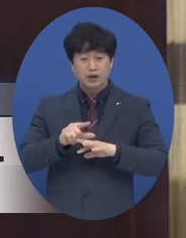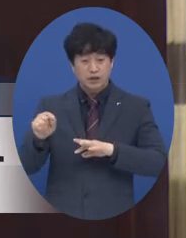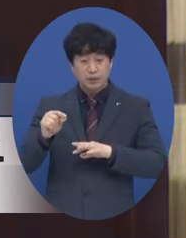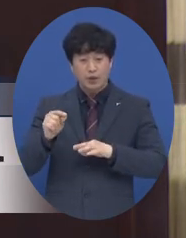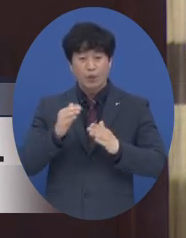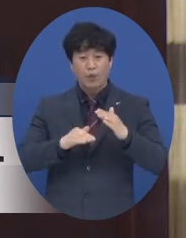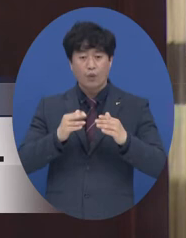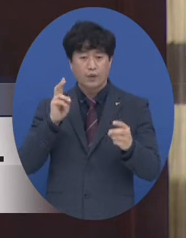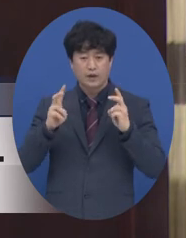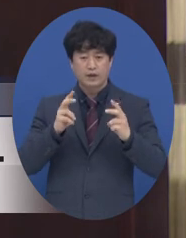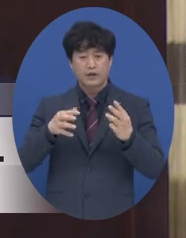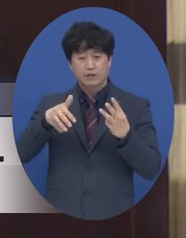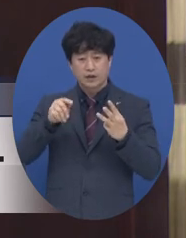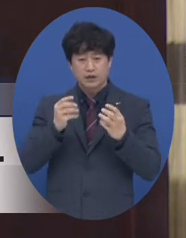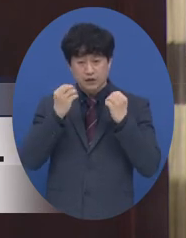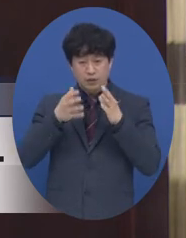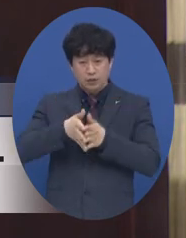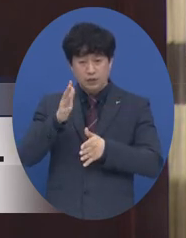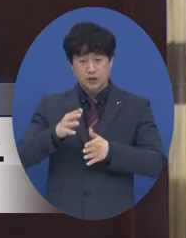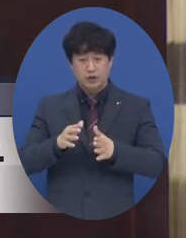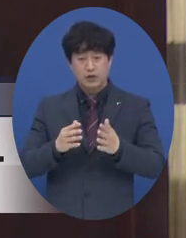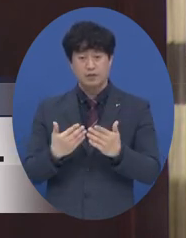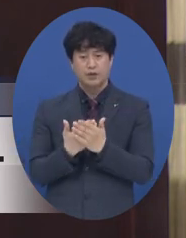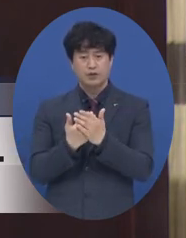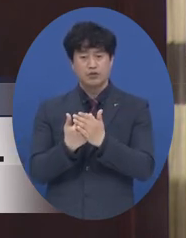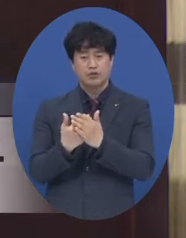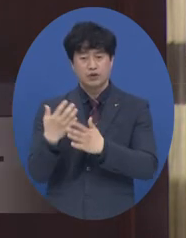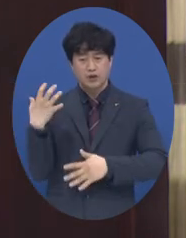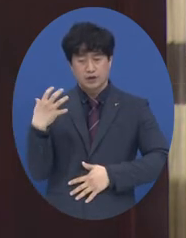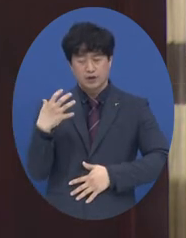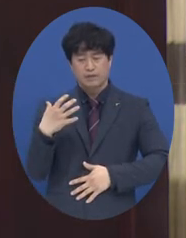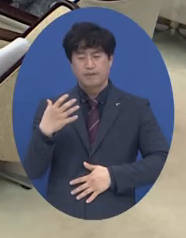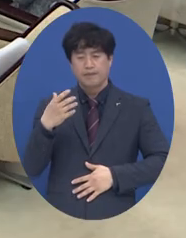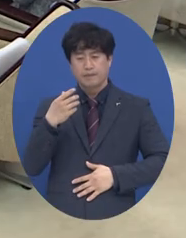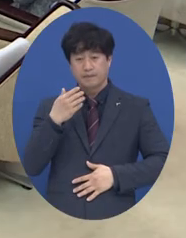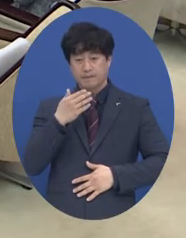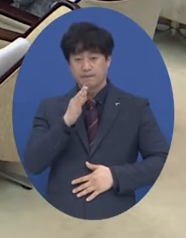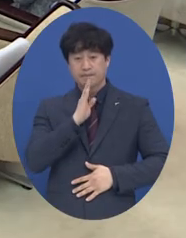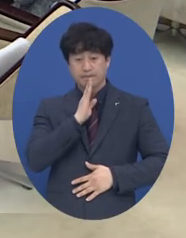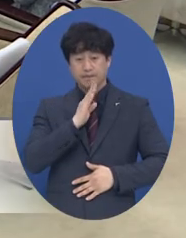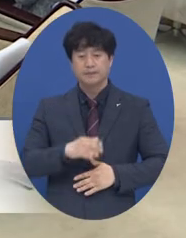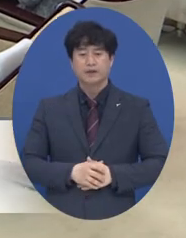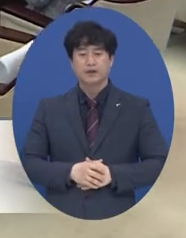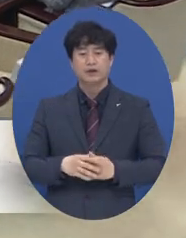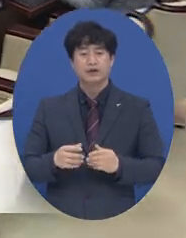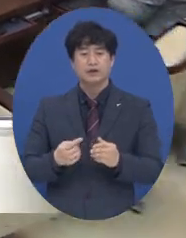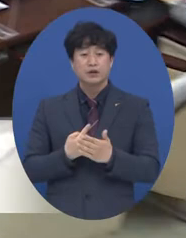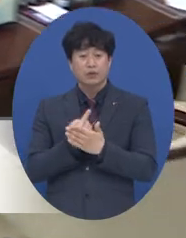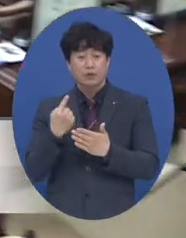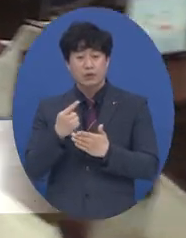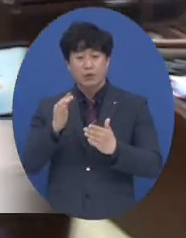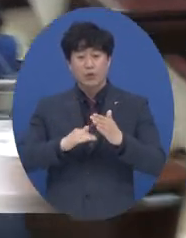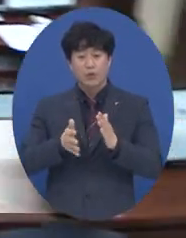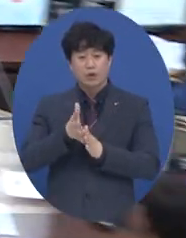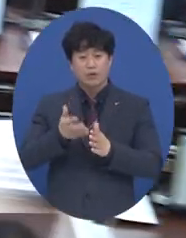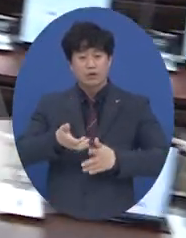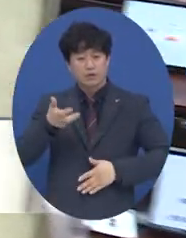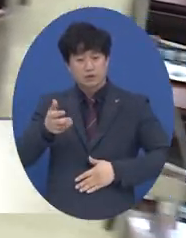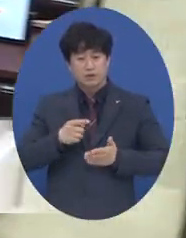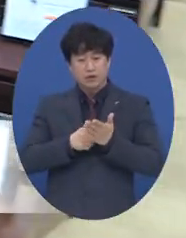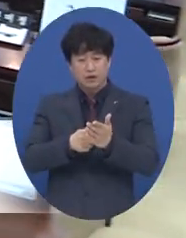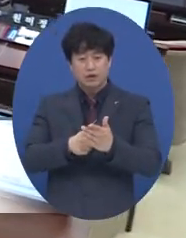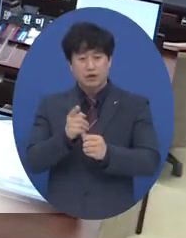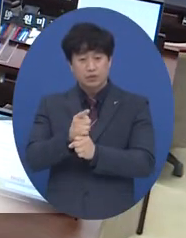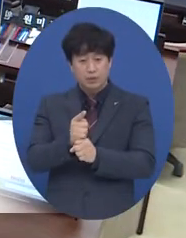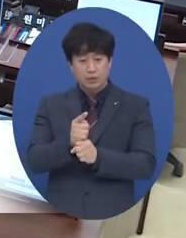3길 신도시의 개발 주체가 되어 하는 것은 당연합니다 이밖에도 공공기관이 전지 재앙과 소방